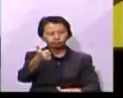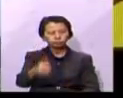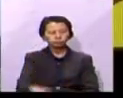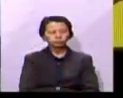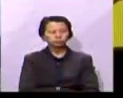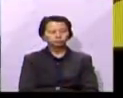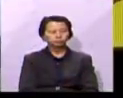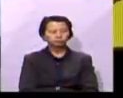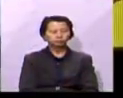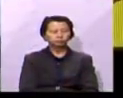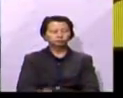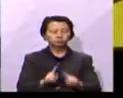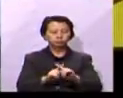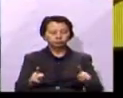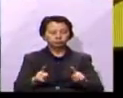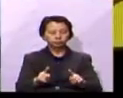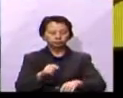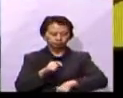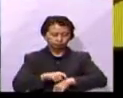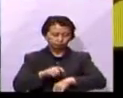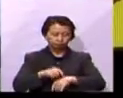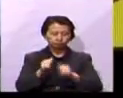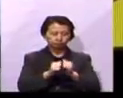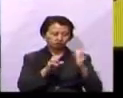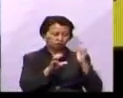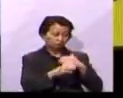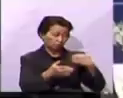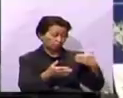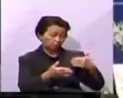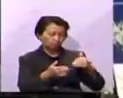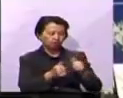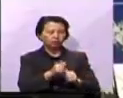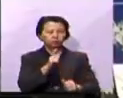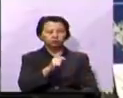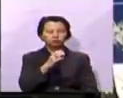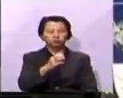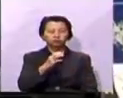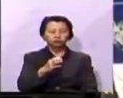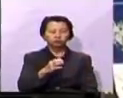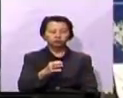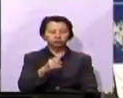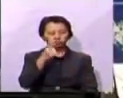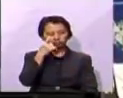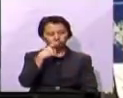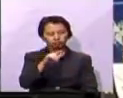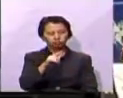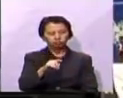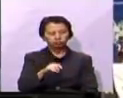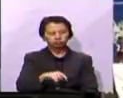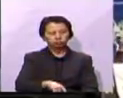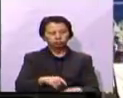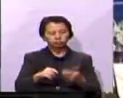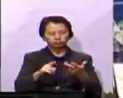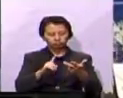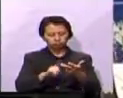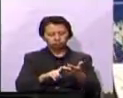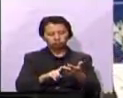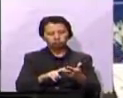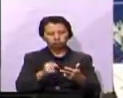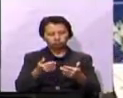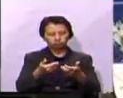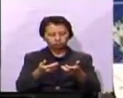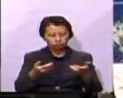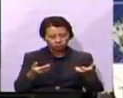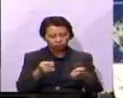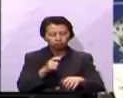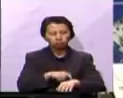keseluruhan. Namun jurang masa dengan pencabar daripada CCC Splendi Polkowes Lukas Oswan hanya